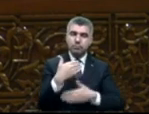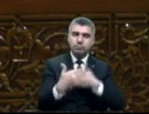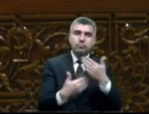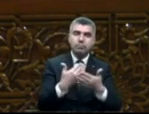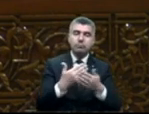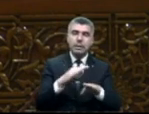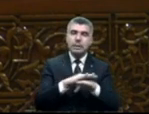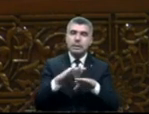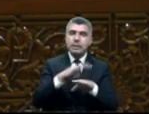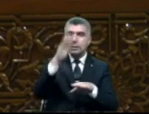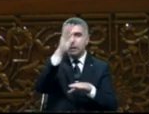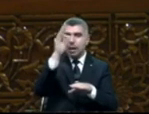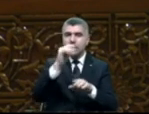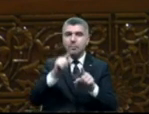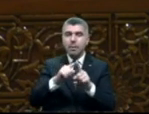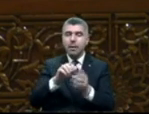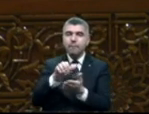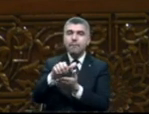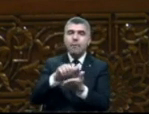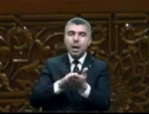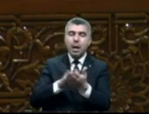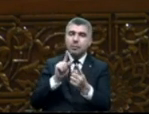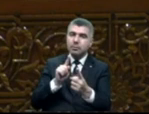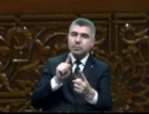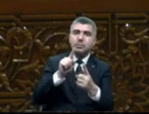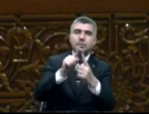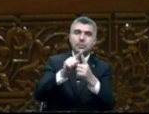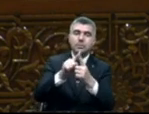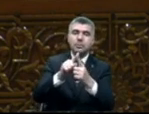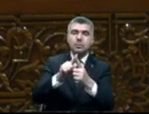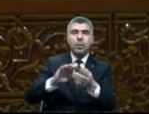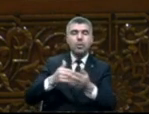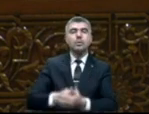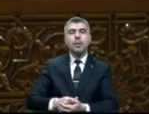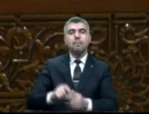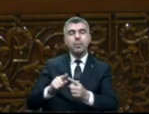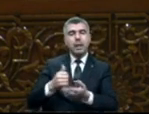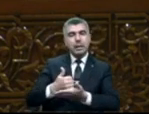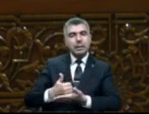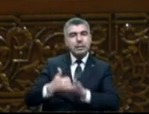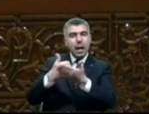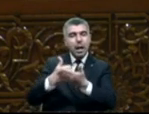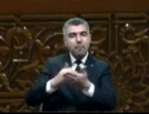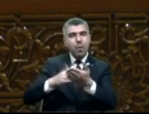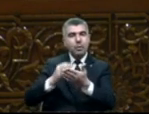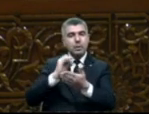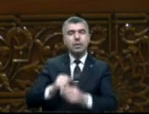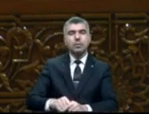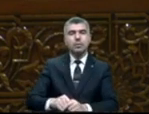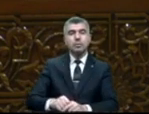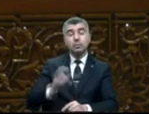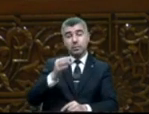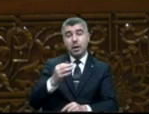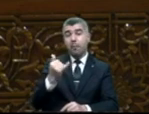عمق السياسة الفلاحية من خلال التركيز على الاستثمار في الفلاح عبر دعمه وتمويله وتوجيهه وتأطيره